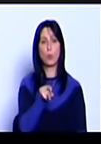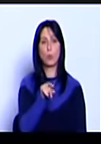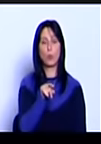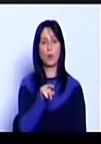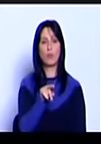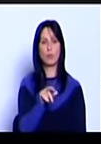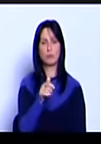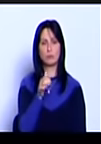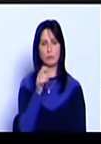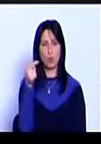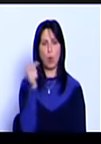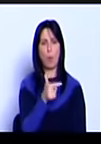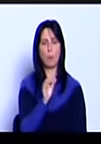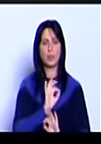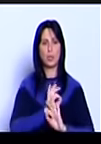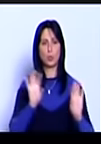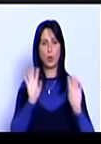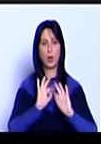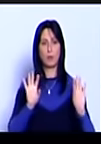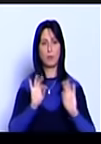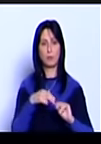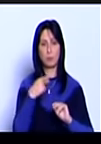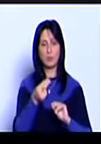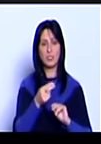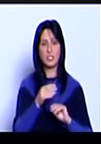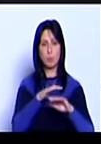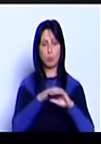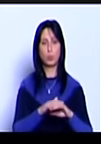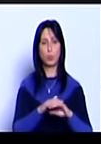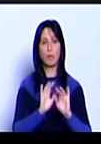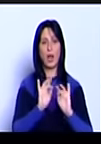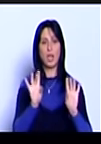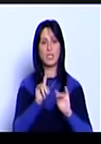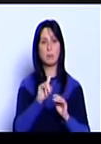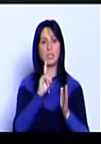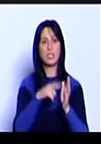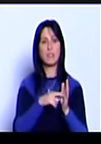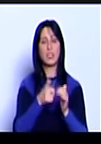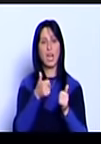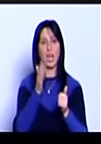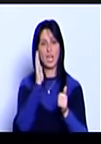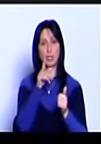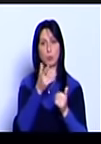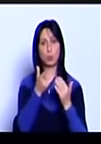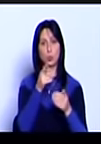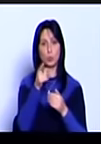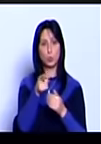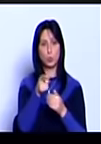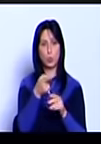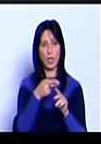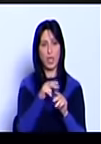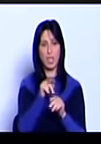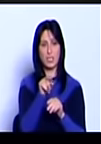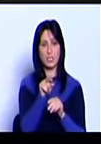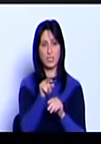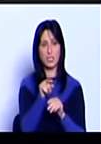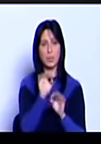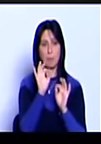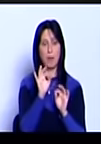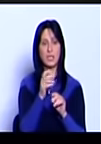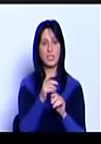ესეთი კომპეტენტური ახსნა განმარტების მოცემა და ფუნდამენტური ახსნა ამ საკითხის და კარგი იქნებოდა თუ ეს